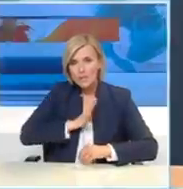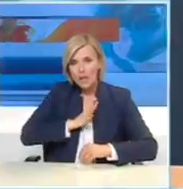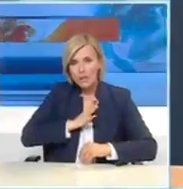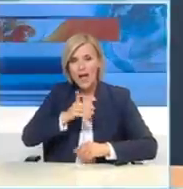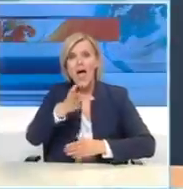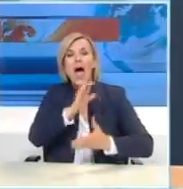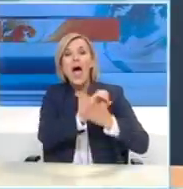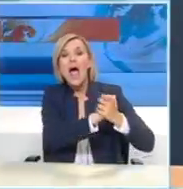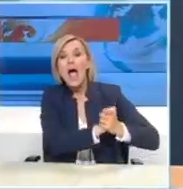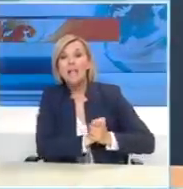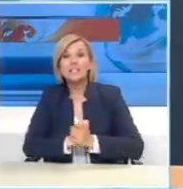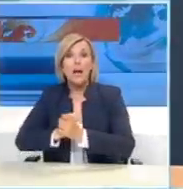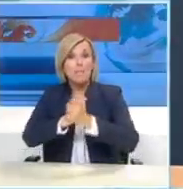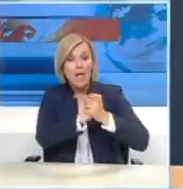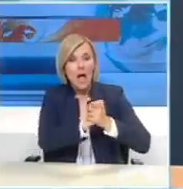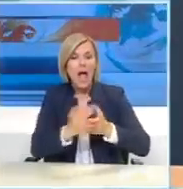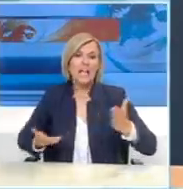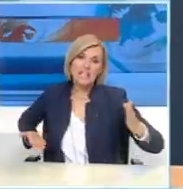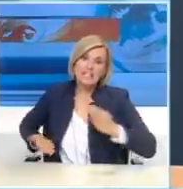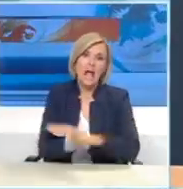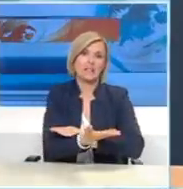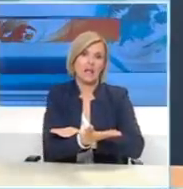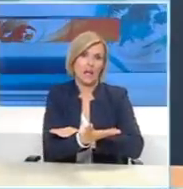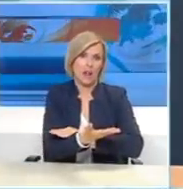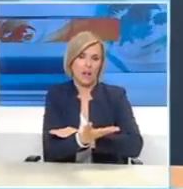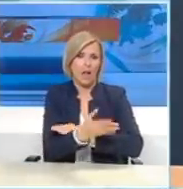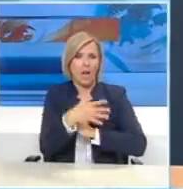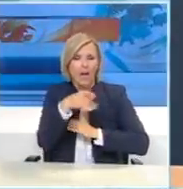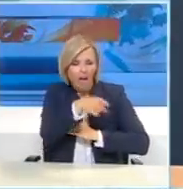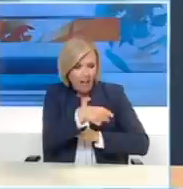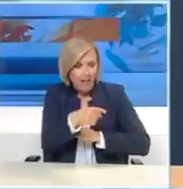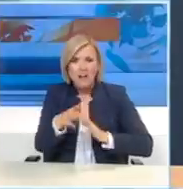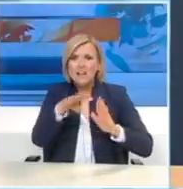ΕΣΑΜΕΑ έχει καταγγελίες από άσυλα ανιάτων για την μη τήρηση συνθηκών